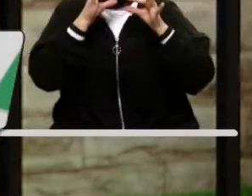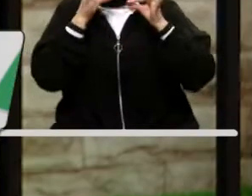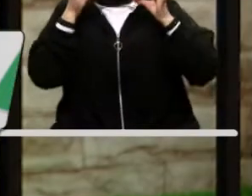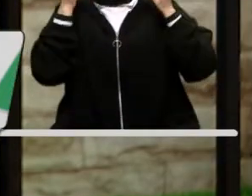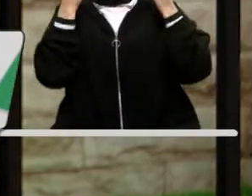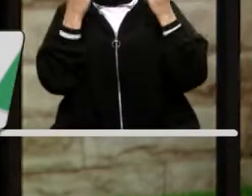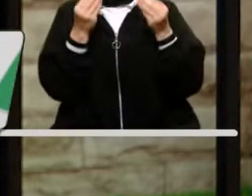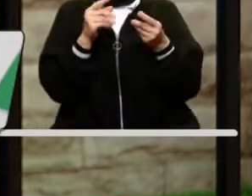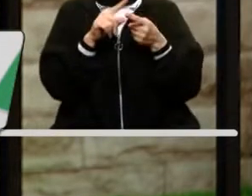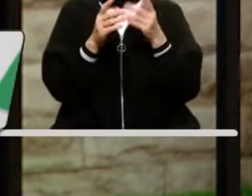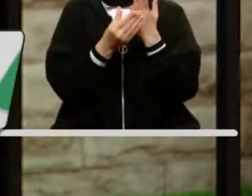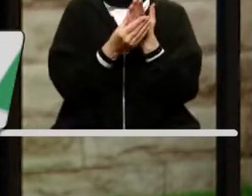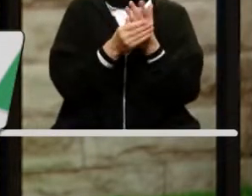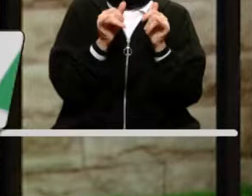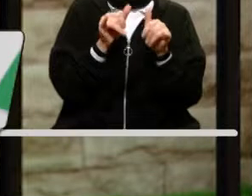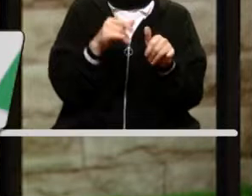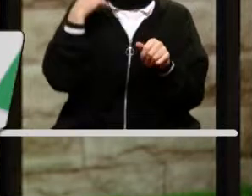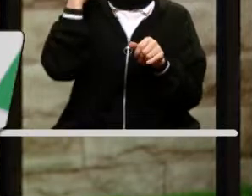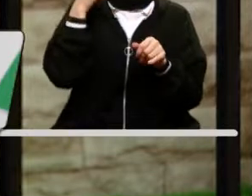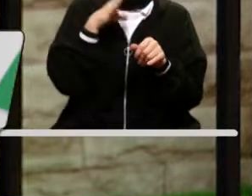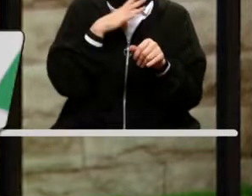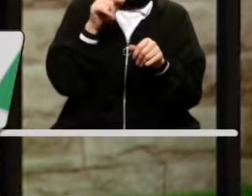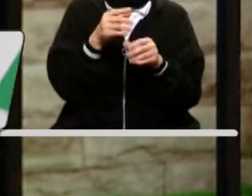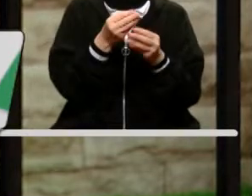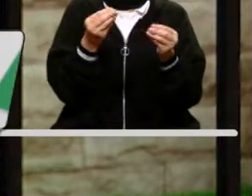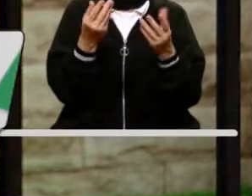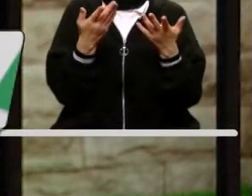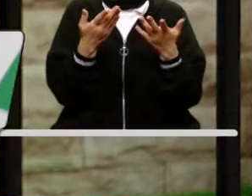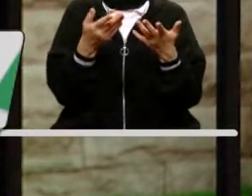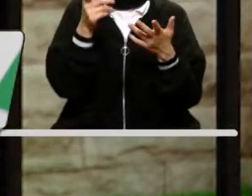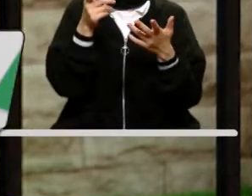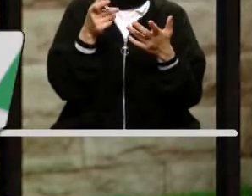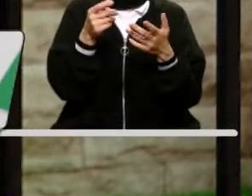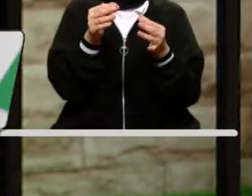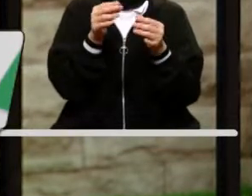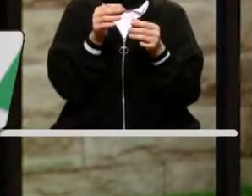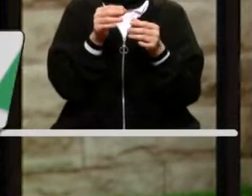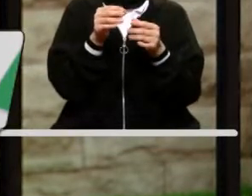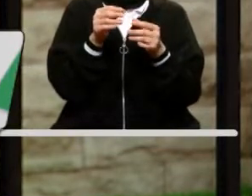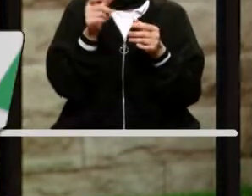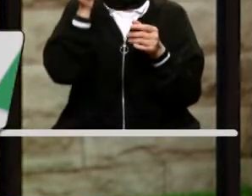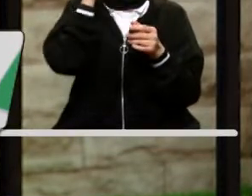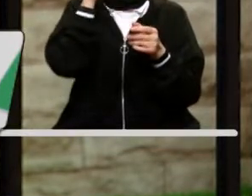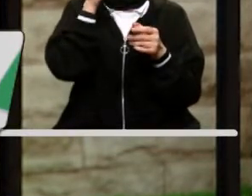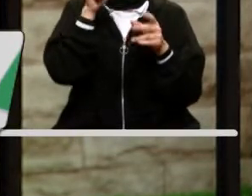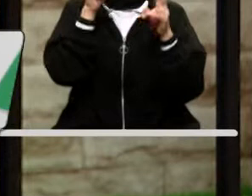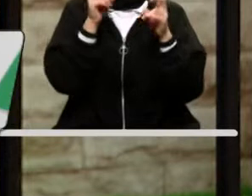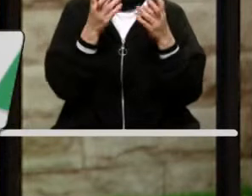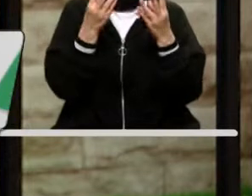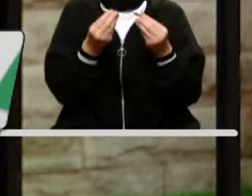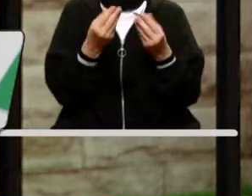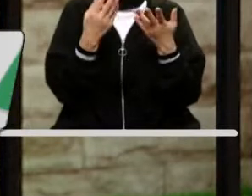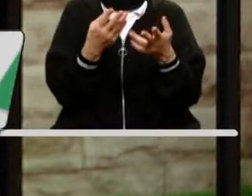derslerine de aynı şekilde yanaşacaktır. Bu çok ince bir ayrıntıdır, bıçak sırtıdır yalnız. Dilinizle konuşmanız arasındaki